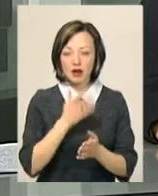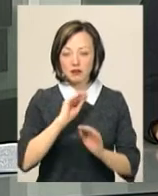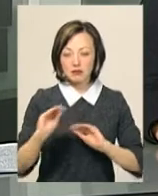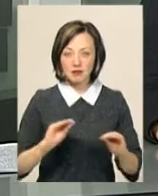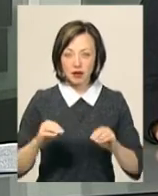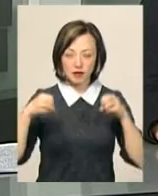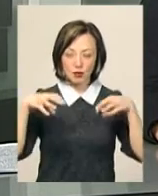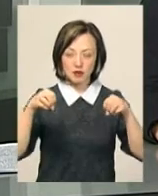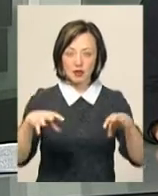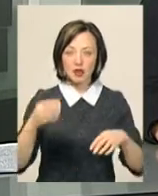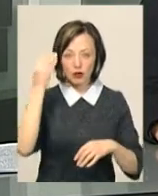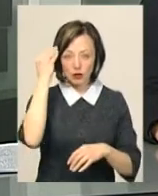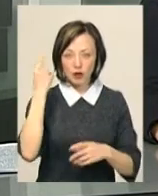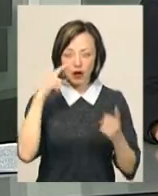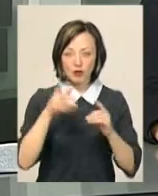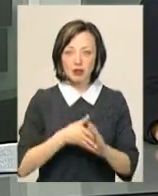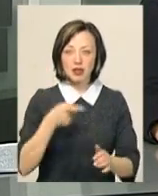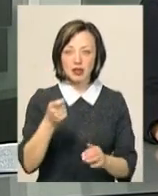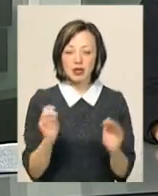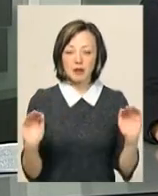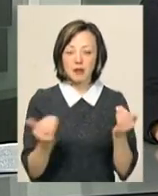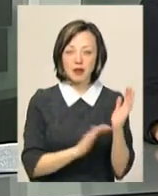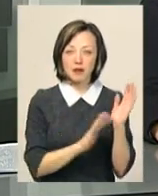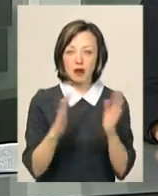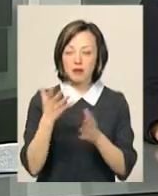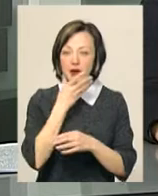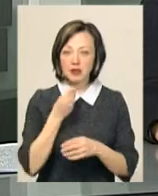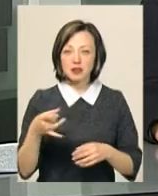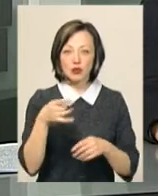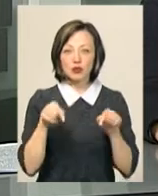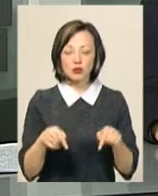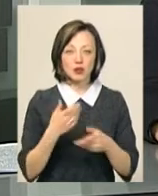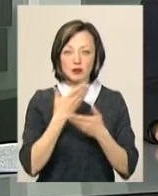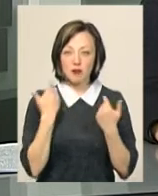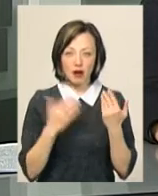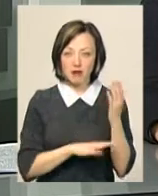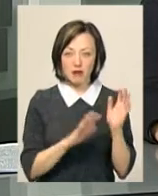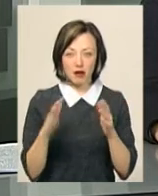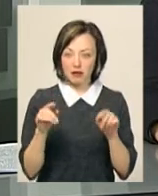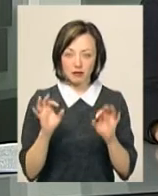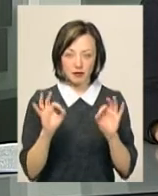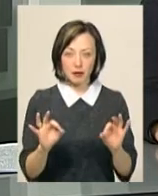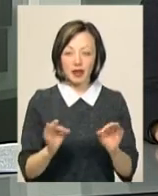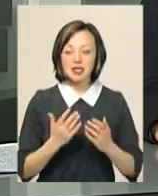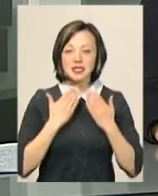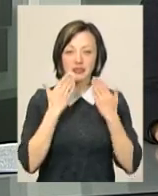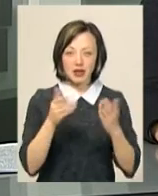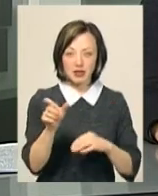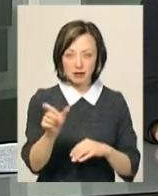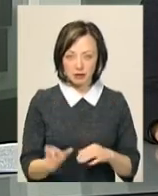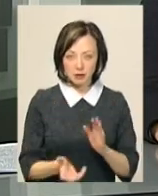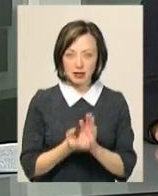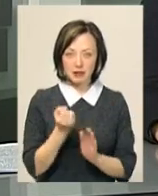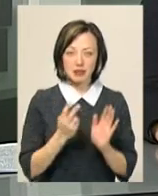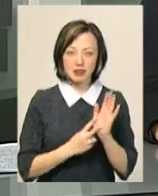освітлення. На думку автора петиції, міні-сквер прикрасить цей мікрорайон, оскільки тут немає парків. Наразі звернення Антона Герасименка